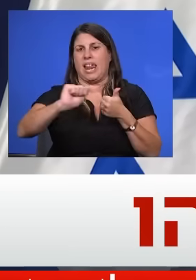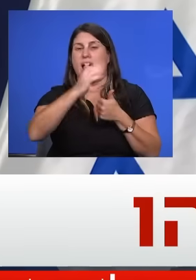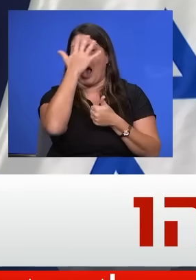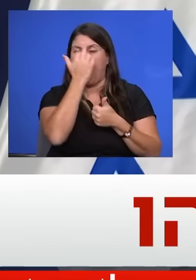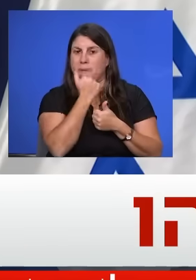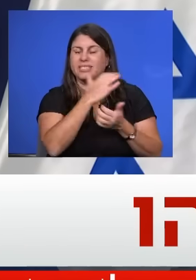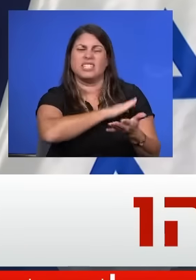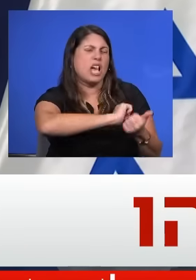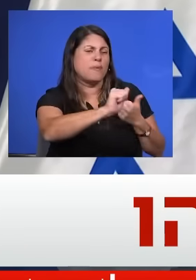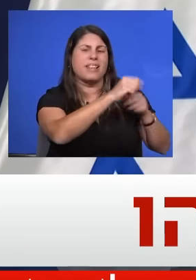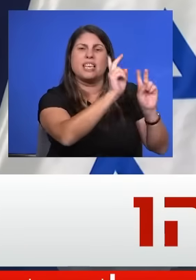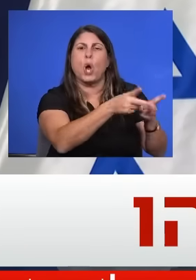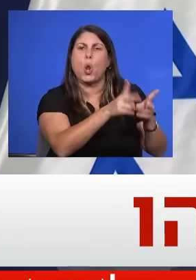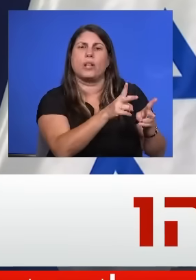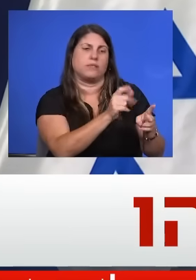והשלטוניות שלו,